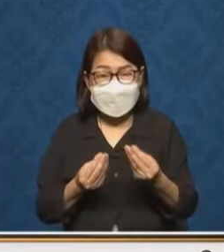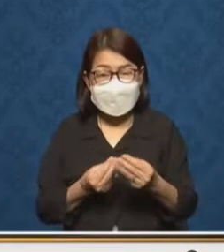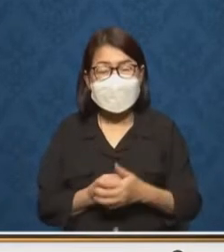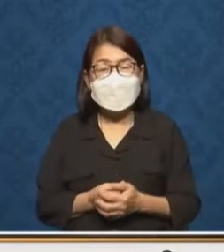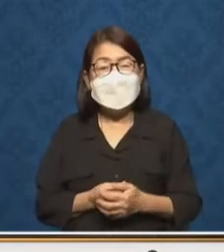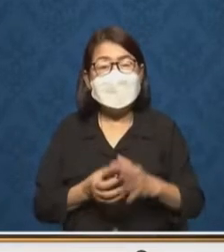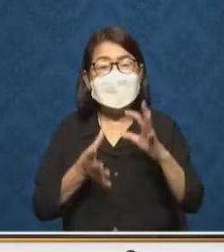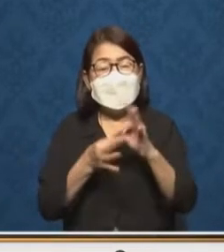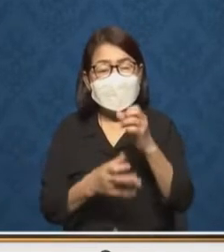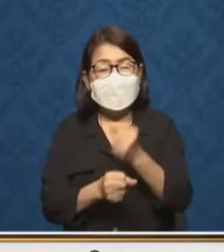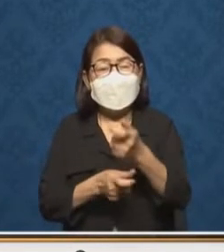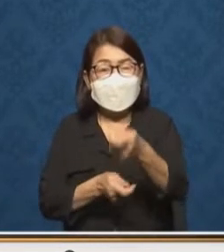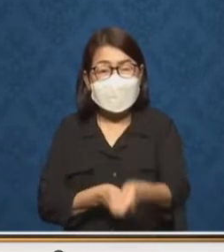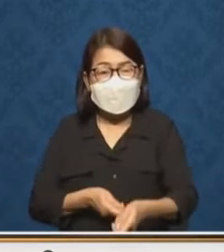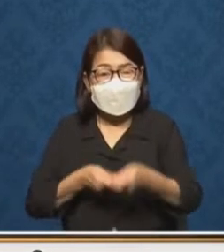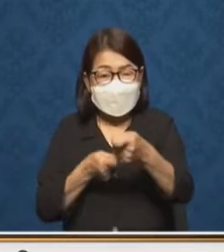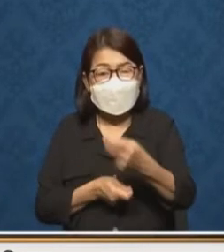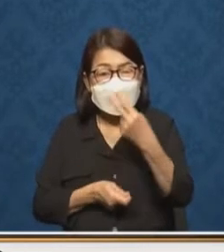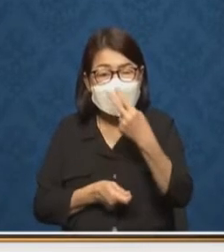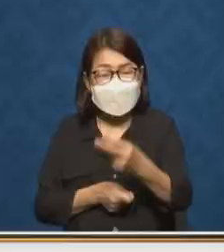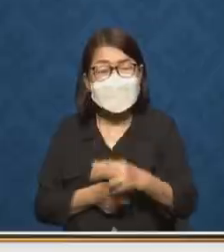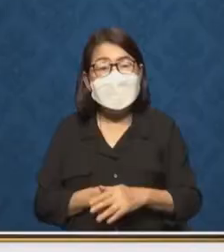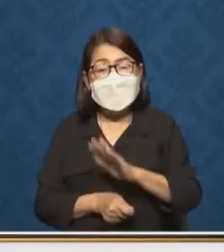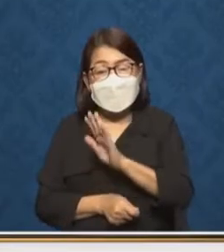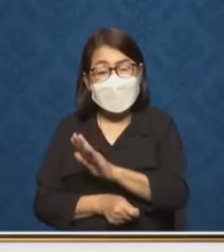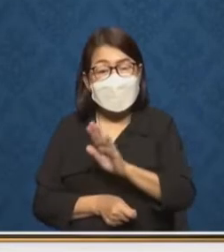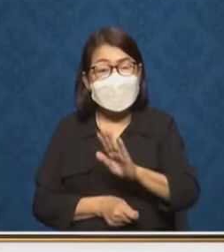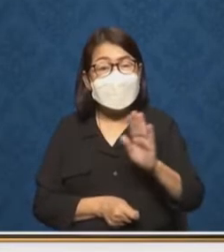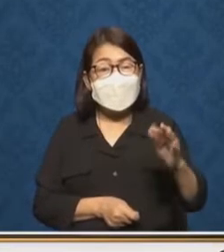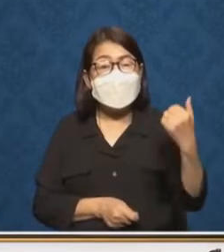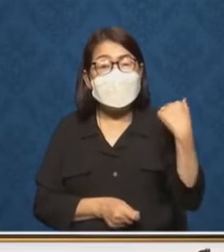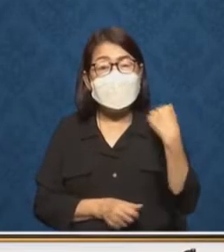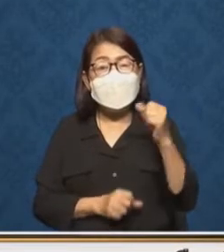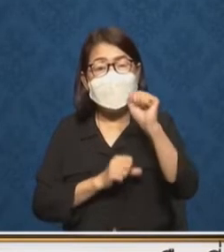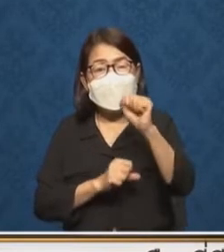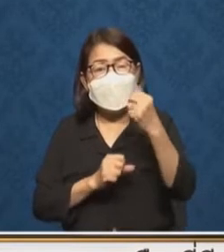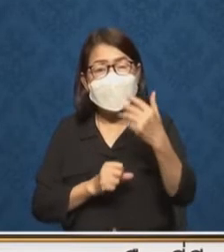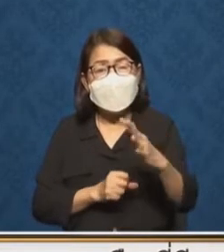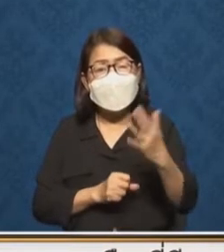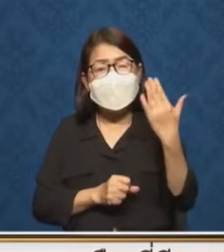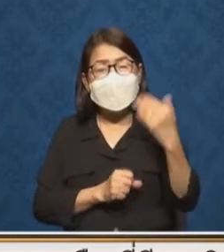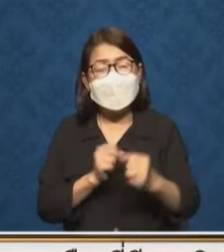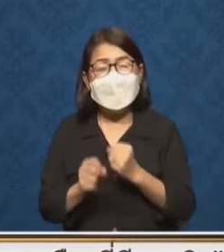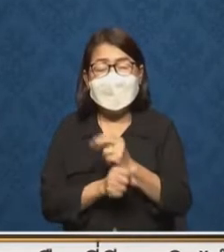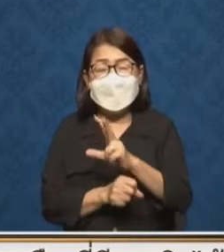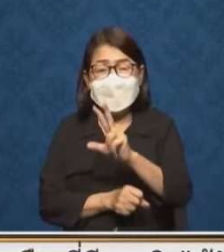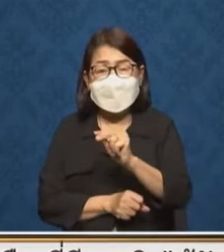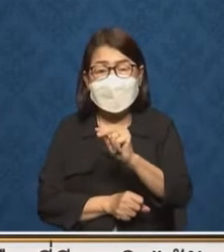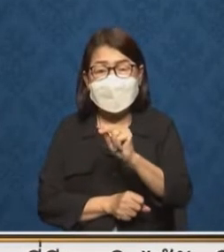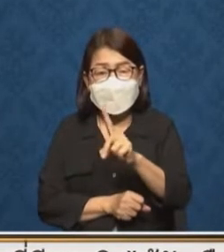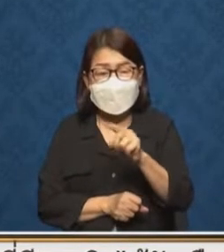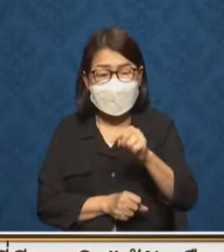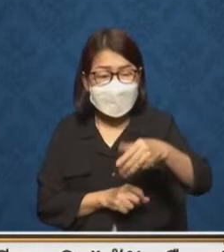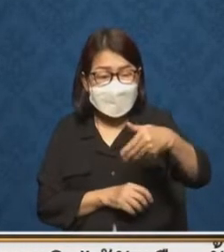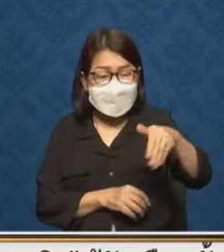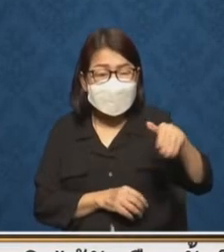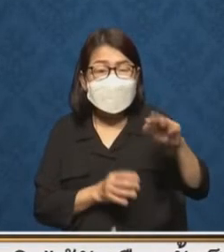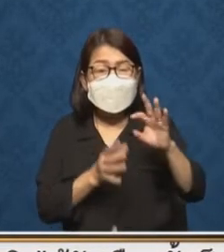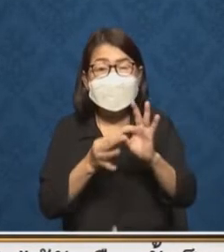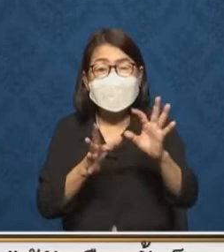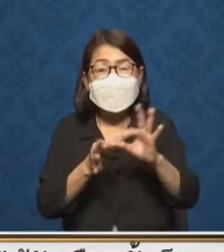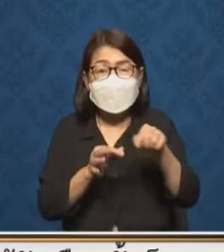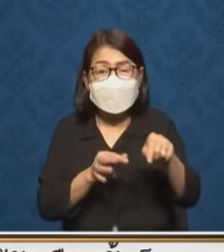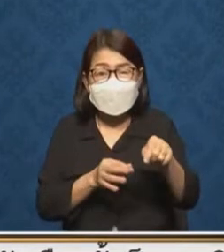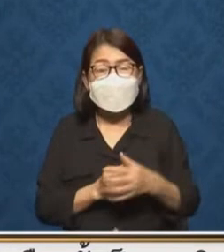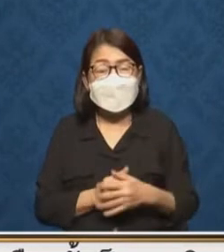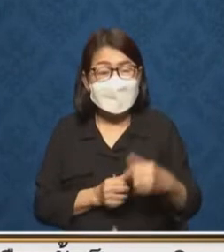ดพื้นที่ที่ไม่เกี่ยวข้องในพื้นที่ที่เคยประกาศไว้เมื่อปี2531ทั้งนี้ครับเพื่อจะได้นำพื้น